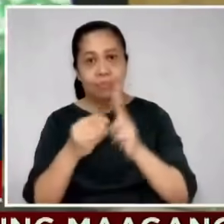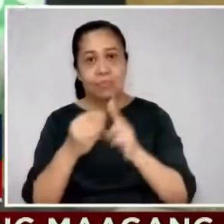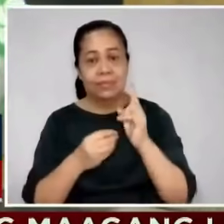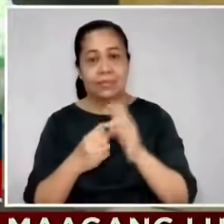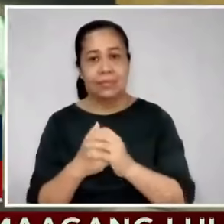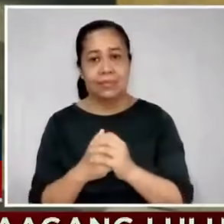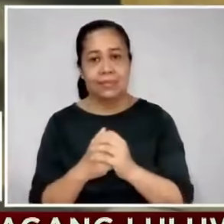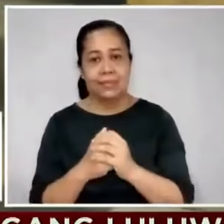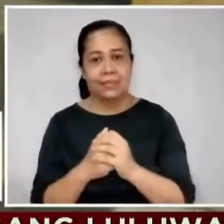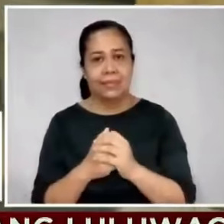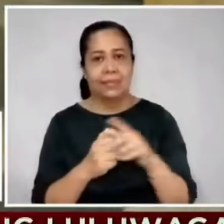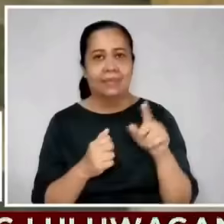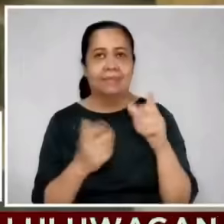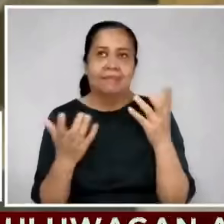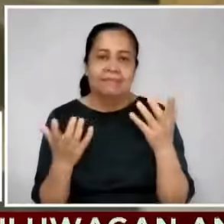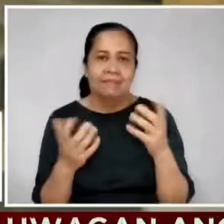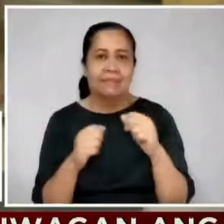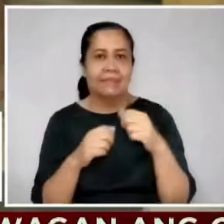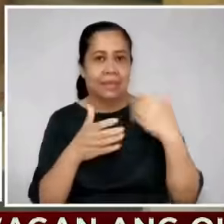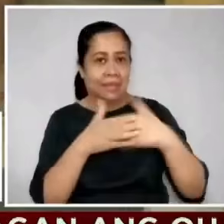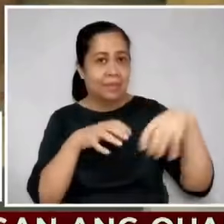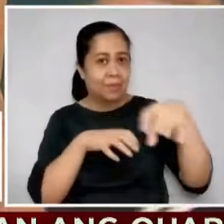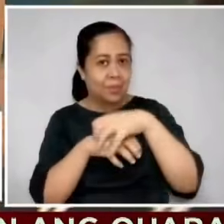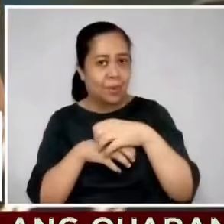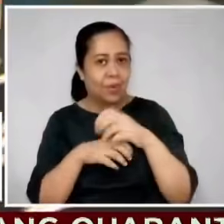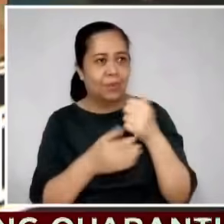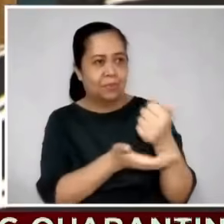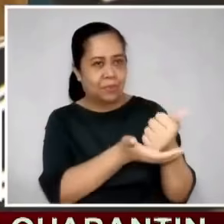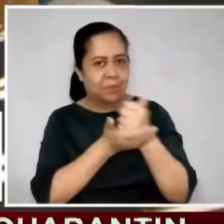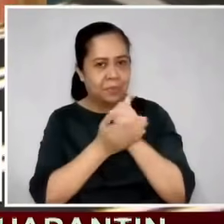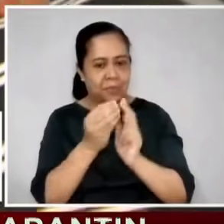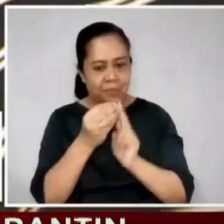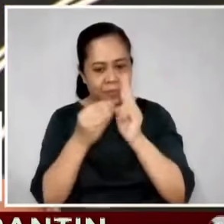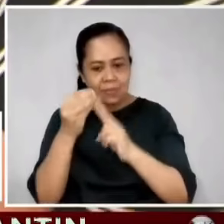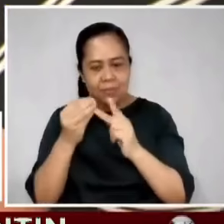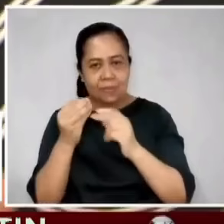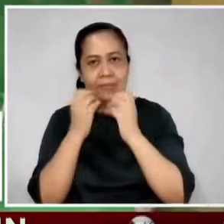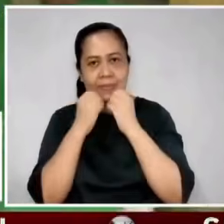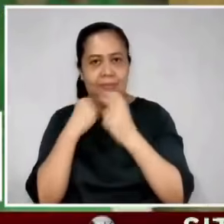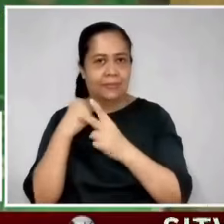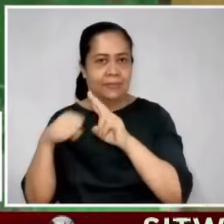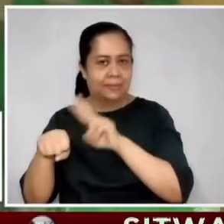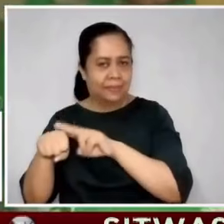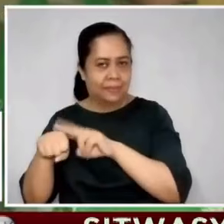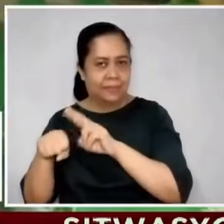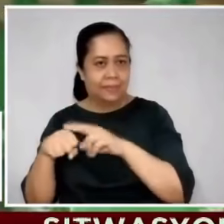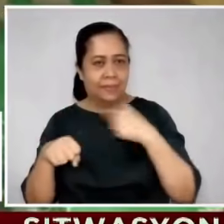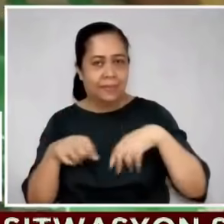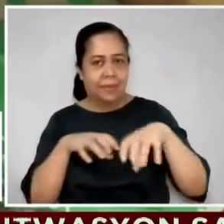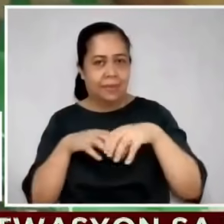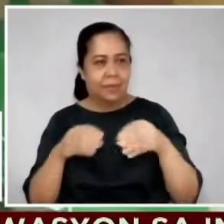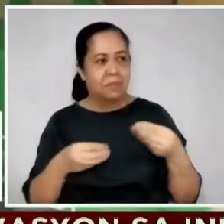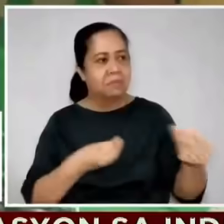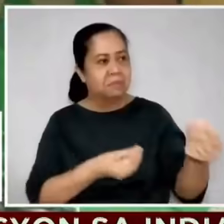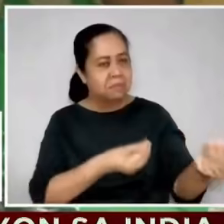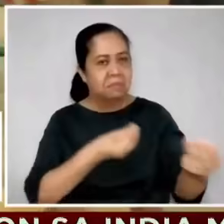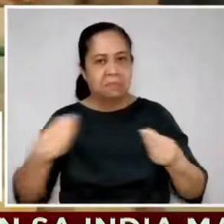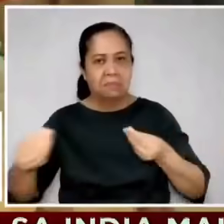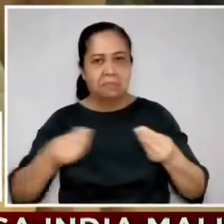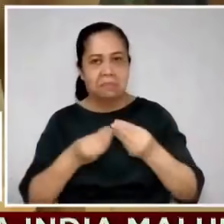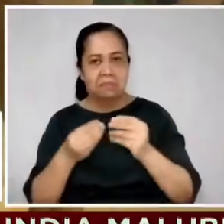Sa mga ano rin, kapitbahay, pinagugupit namin para makaipon. Yung kapitbahay namin, binibigyan ko rin po ng mga